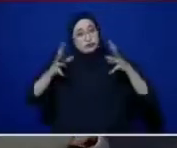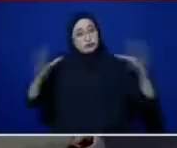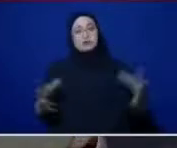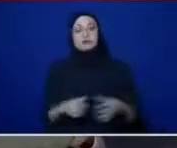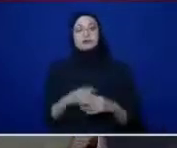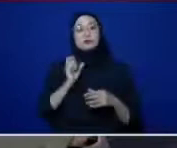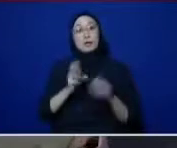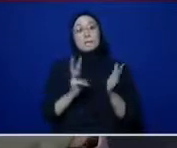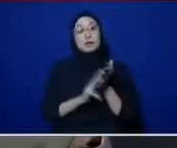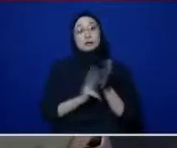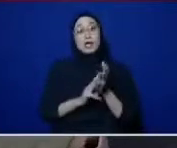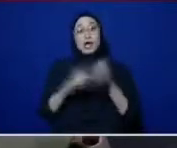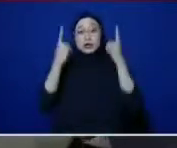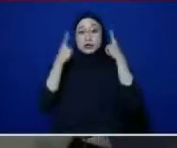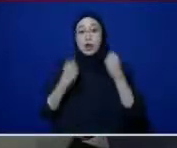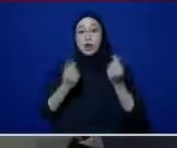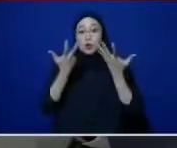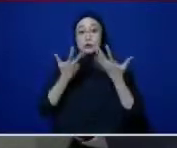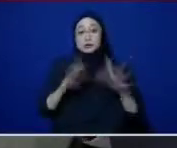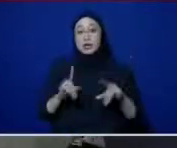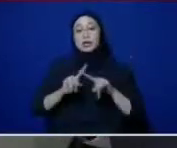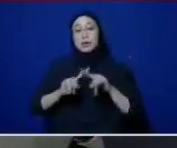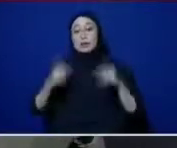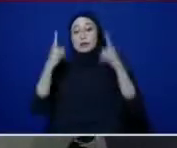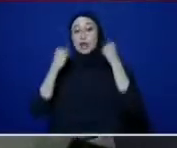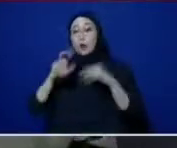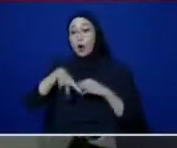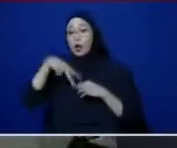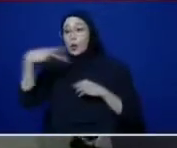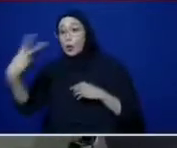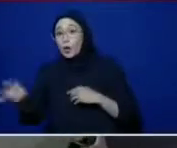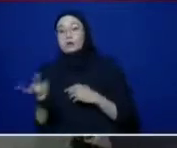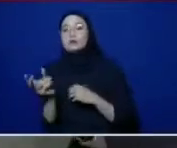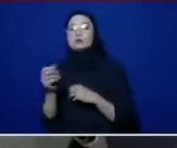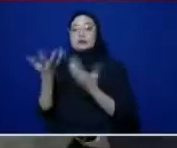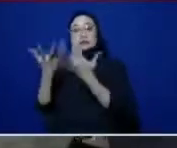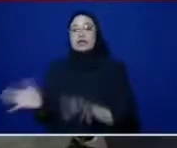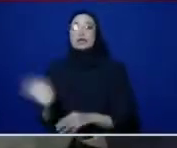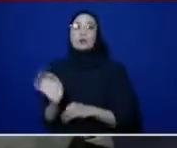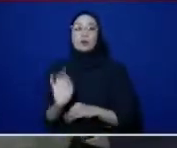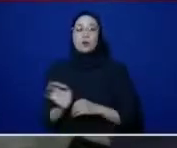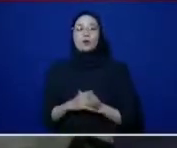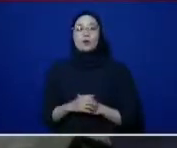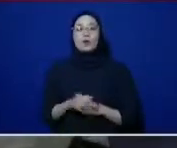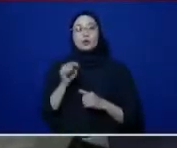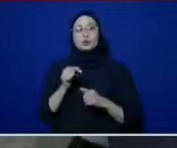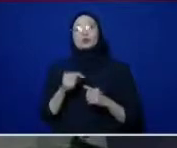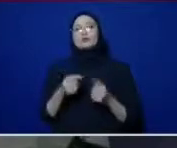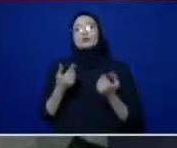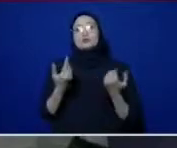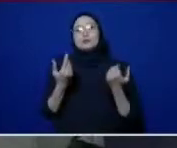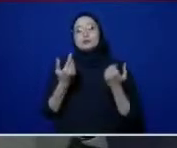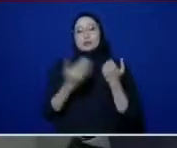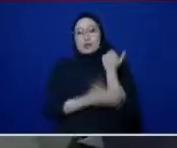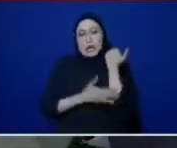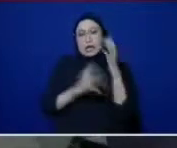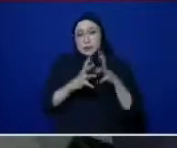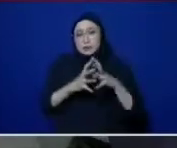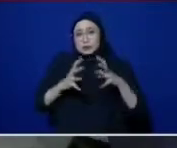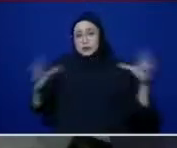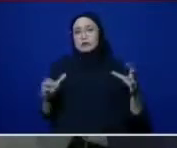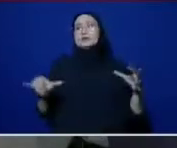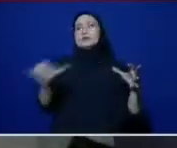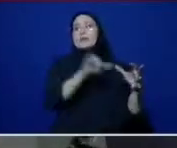sudah selesai, bisa di luar Jawa belum selesai. Bisa di luar Jawa selesai, di Jawa belum selesai. Saya kira ini sebuah negara besar yang harus kita